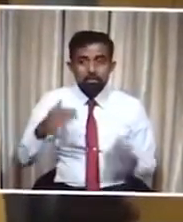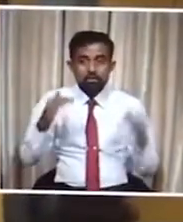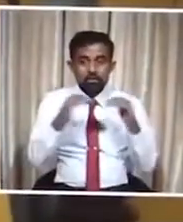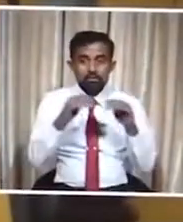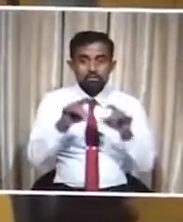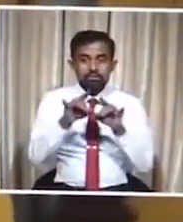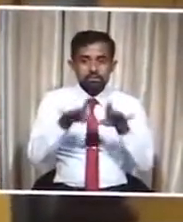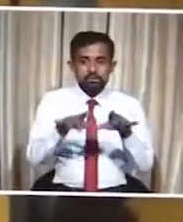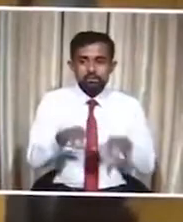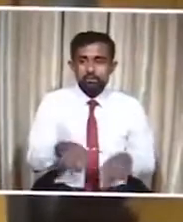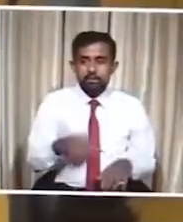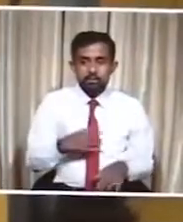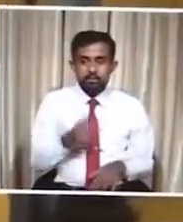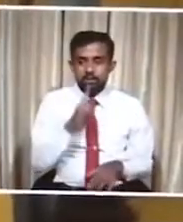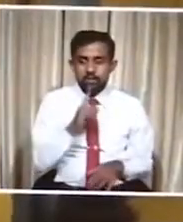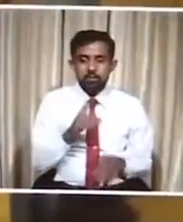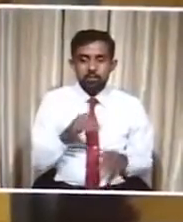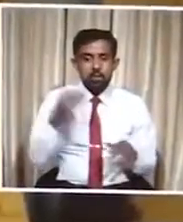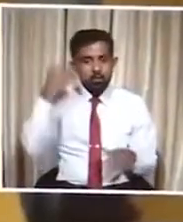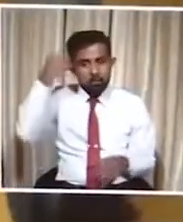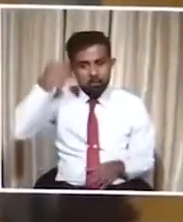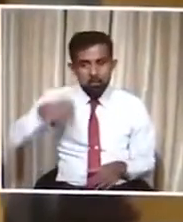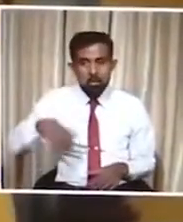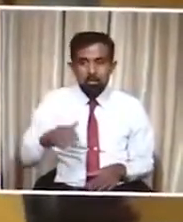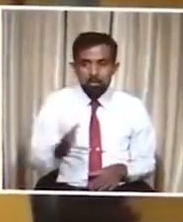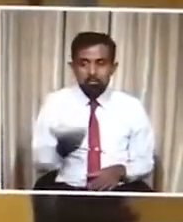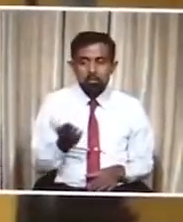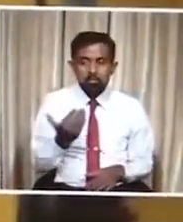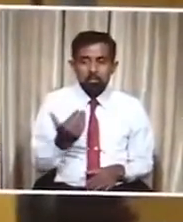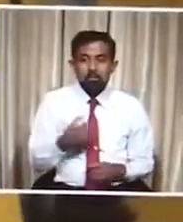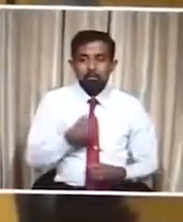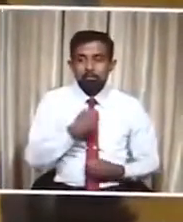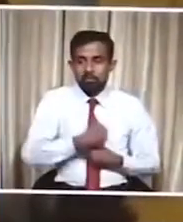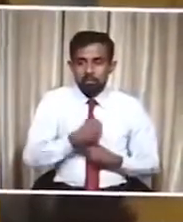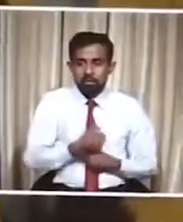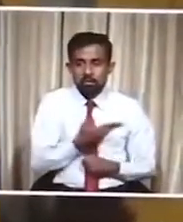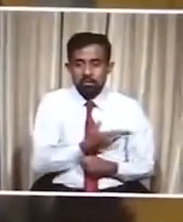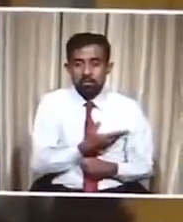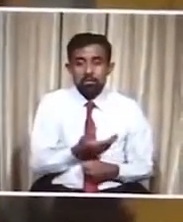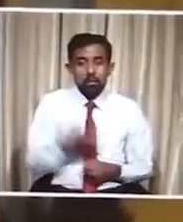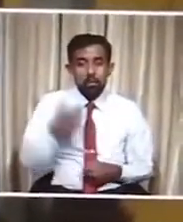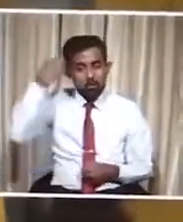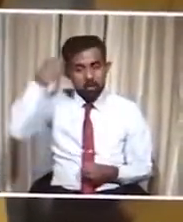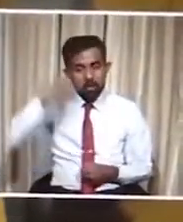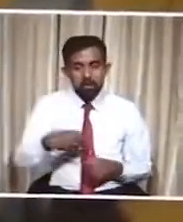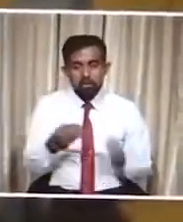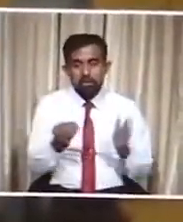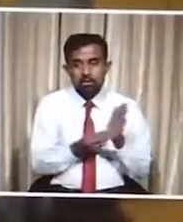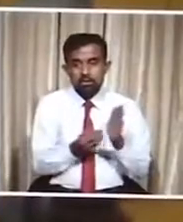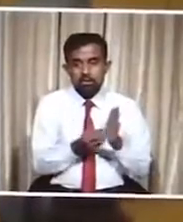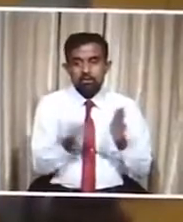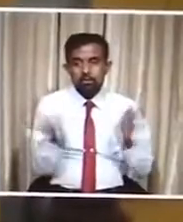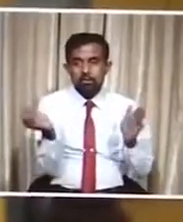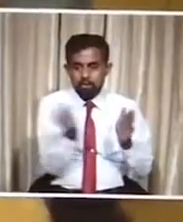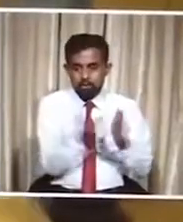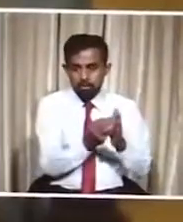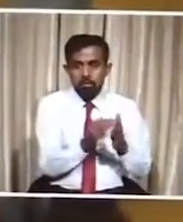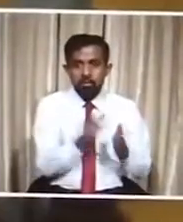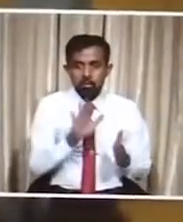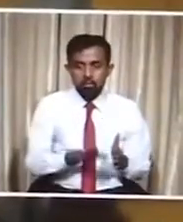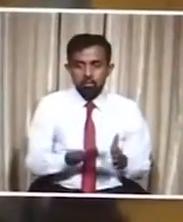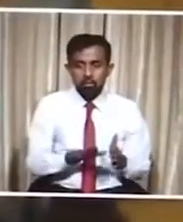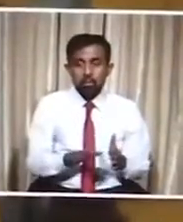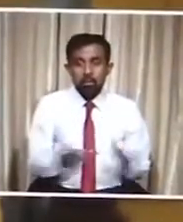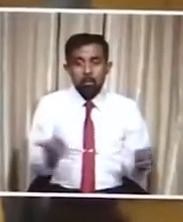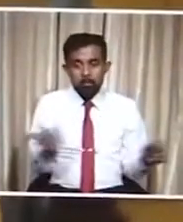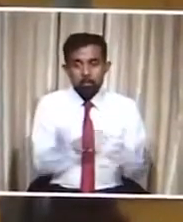இறப்பும் கூட இந்த அரசாங்கத்தினுடைய கொலை பட்டியல்களுக்குள்ளே பெற வேண்டிய ஒரு விடயம். அவர்கள் கொல்லப்பட்டார்கள், அவர்களை